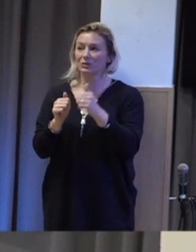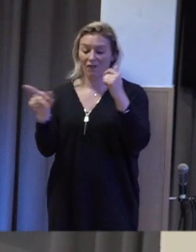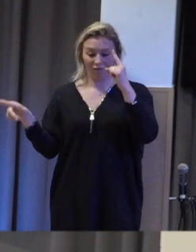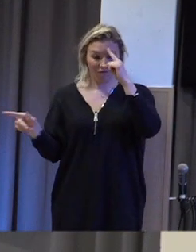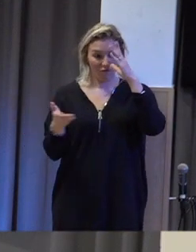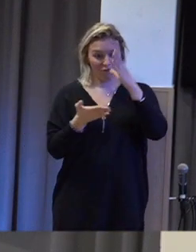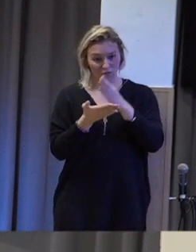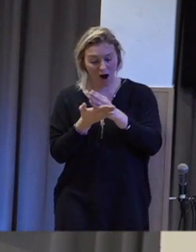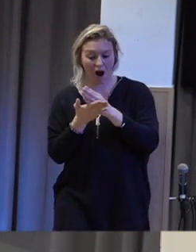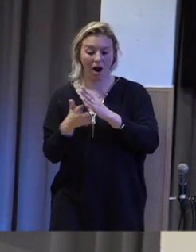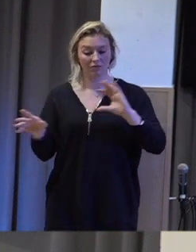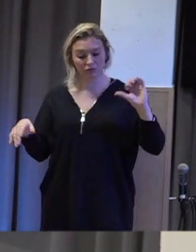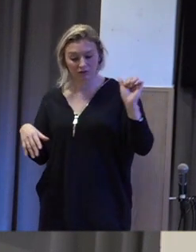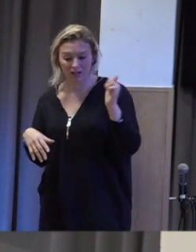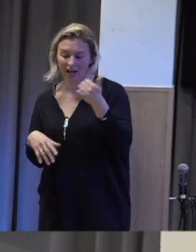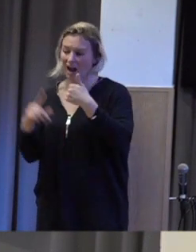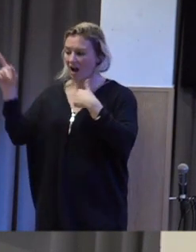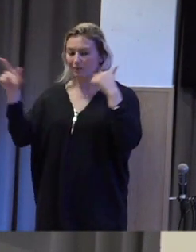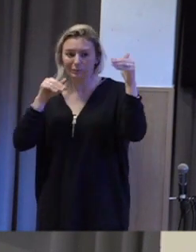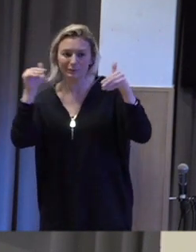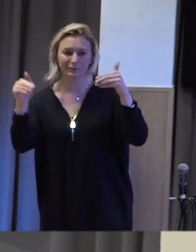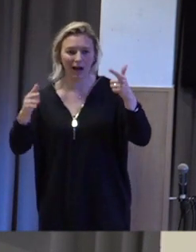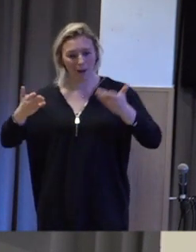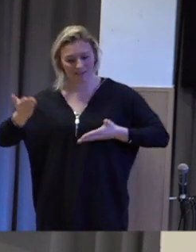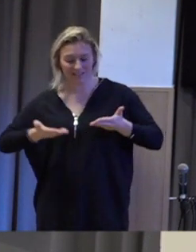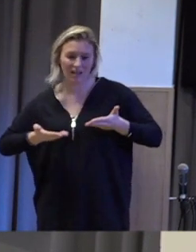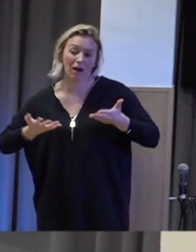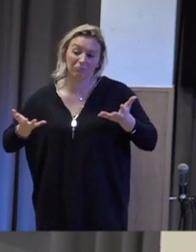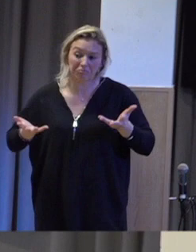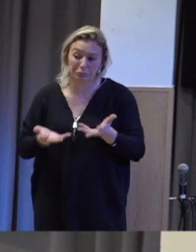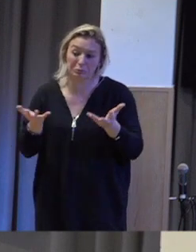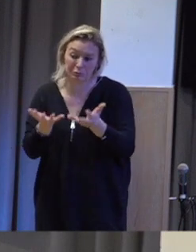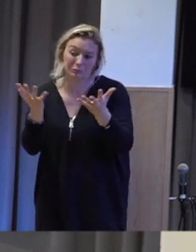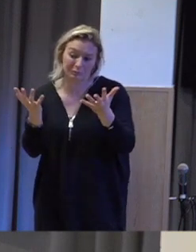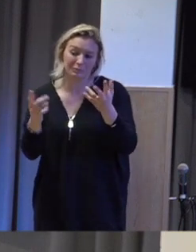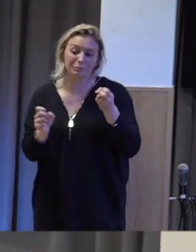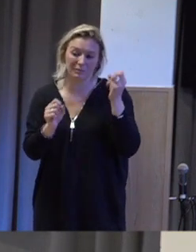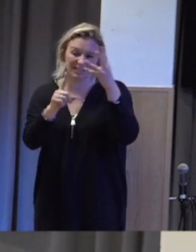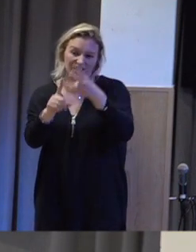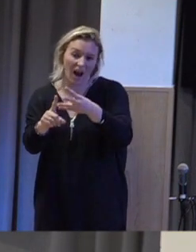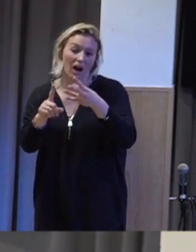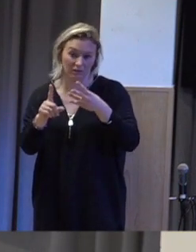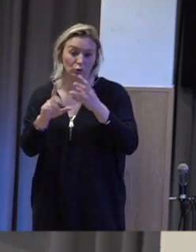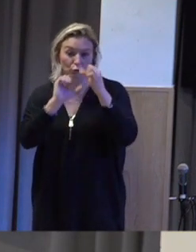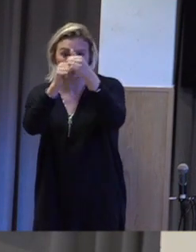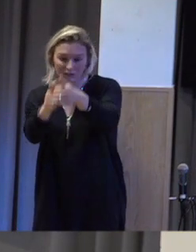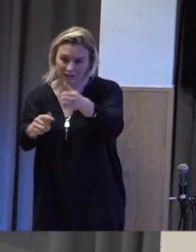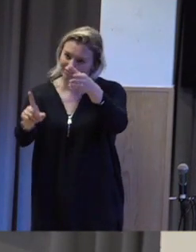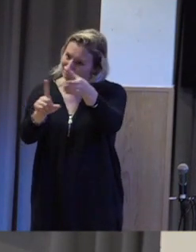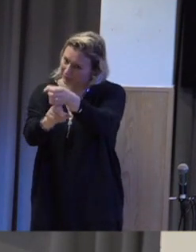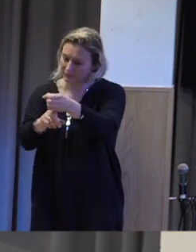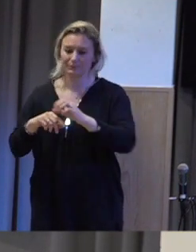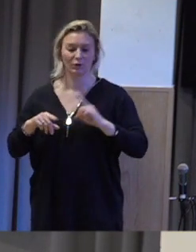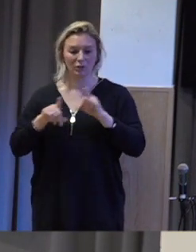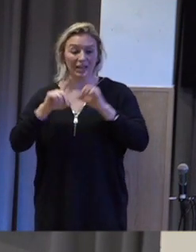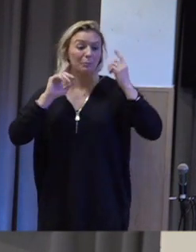foi, que celui qui est appelé au ministère s'attache à son ministère, que celui qui enseigne s'attache à son